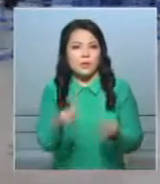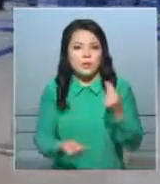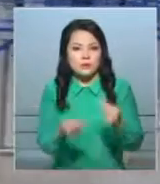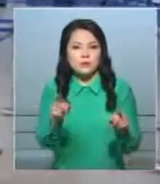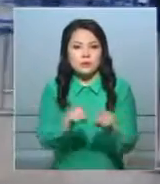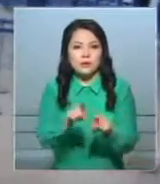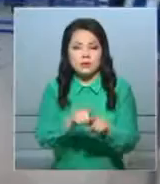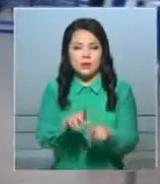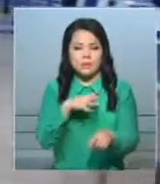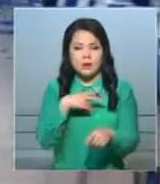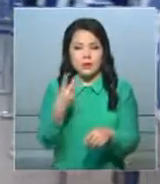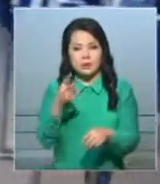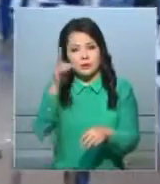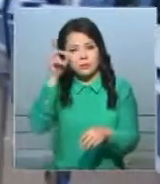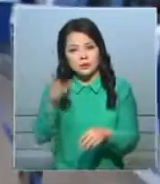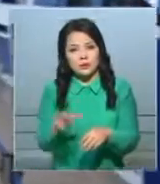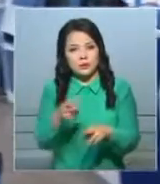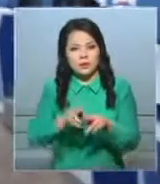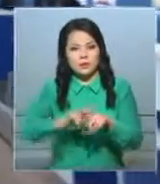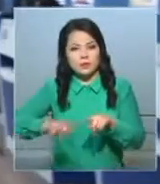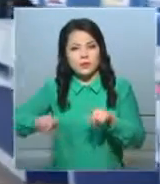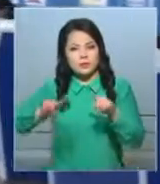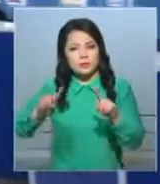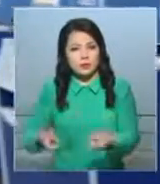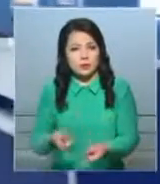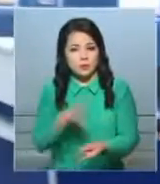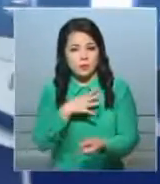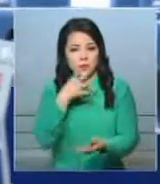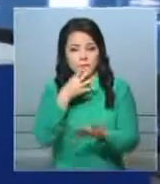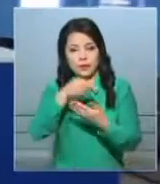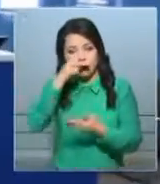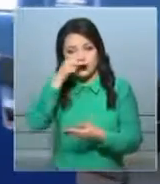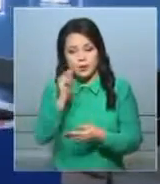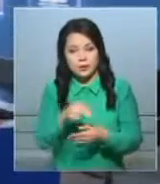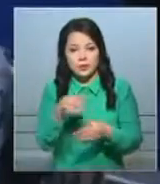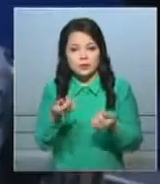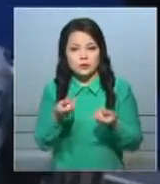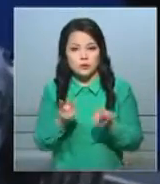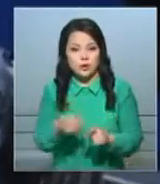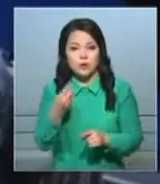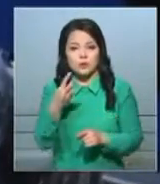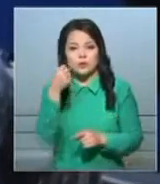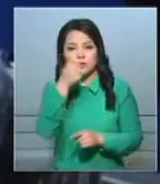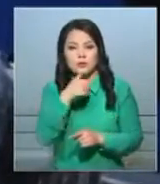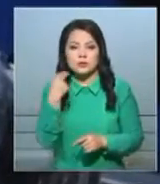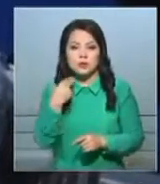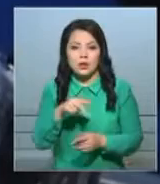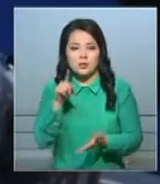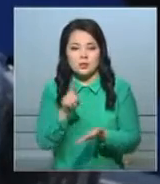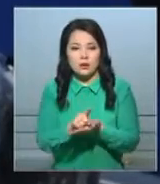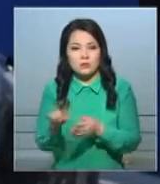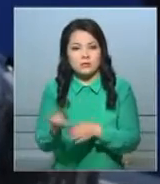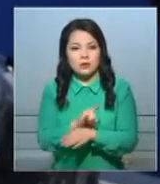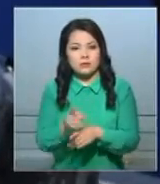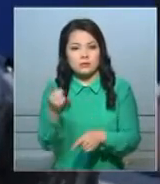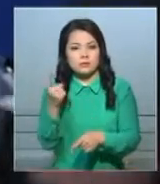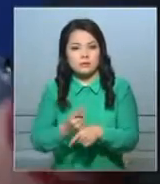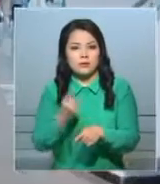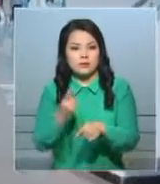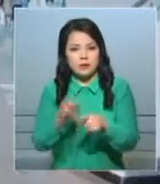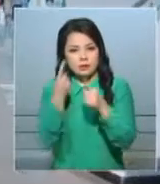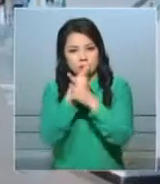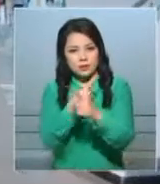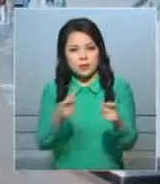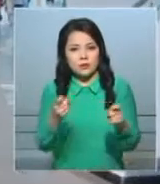от басқан қос азаматта қазір қамауға алынды. Енді олардың кінәсі толық дәлелденсе, бірнеше жылын абақтыда өткізбек. Алғашқы ақпарды